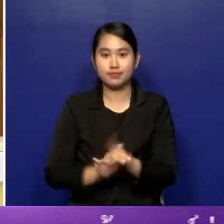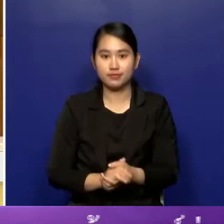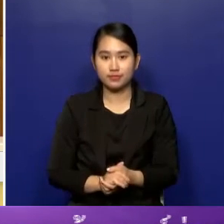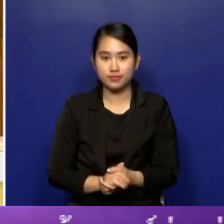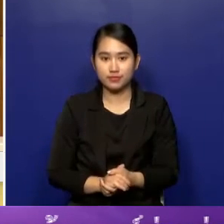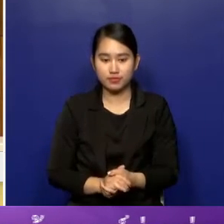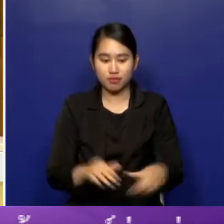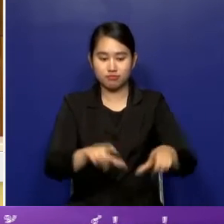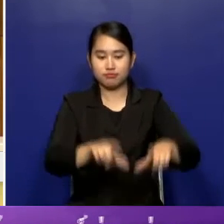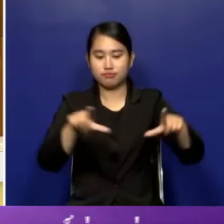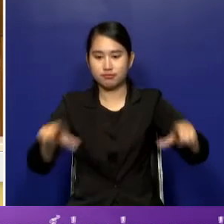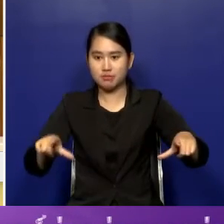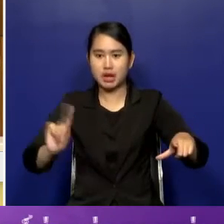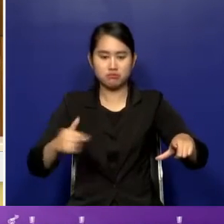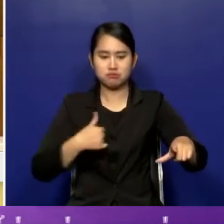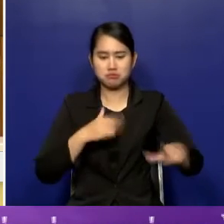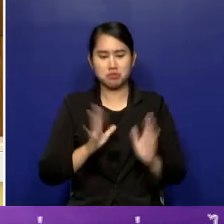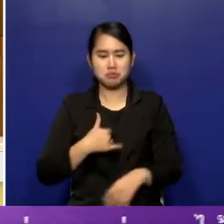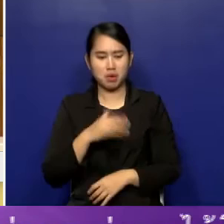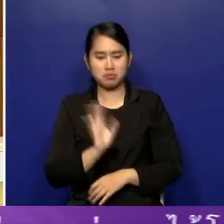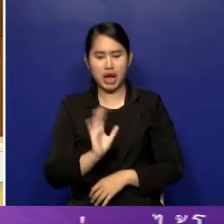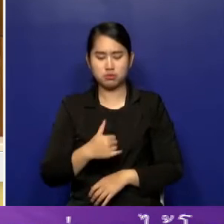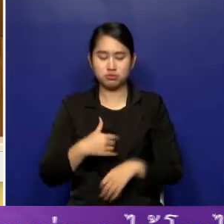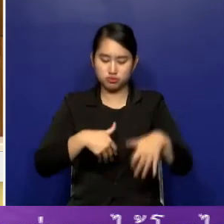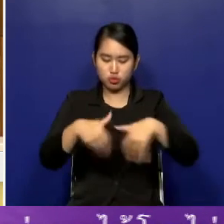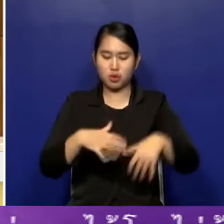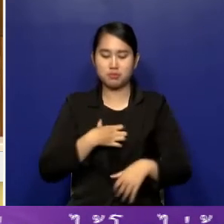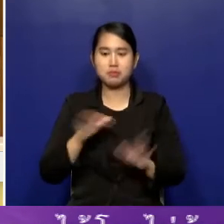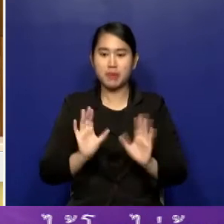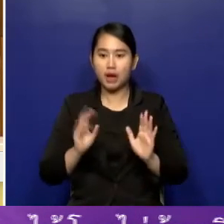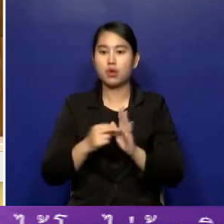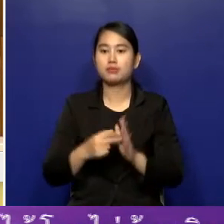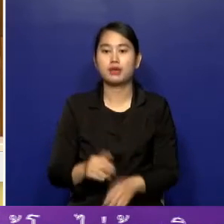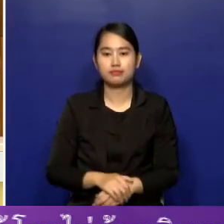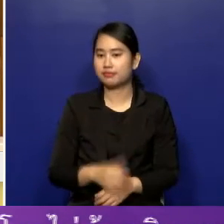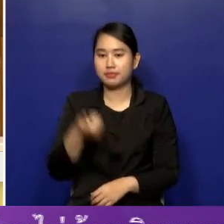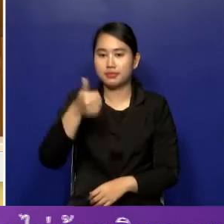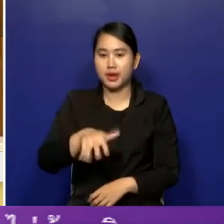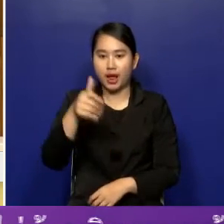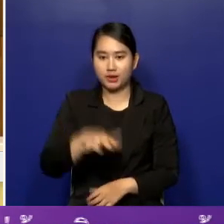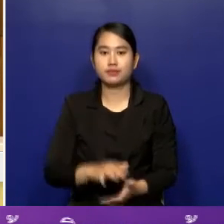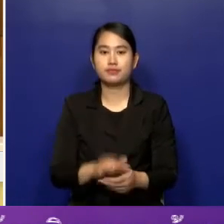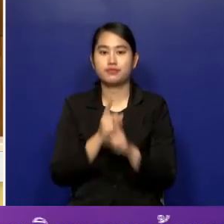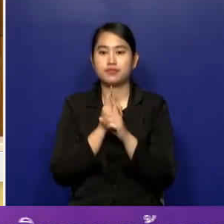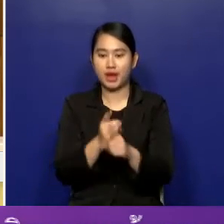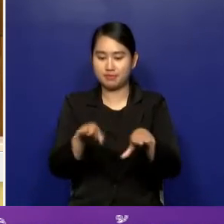ที่ปชไม่ต้การไม่อยากได้ drought ต้การจะทำลัษ